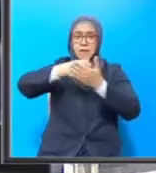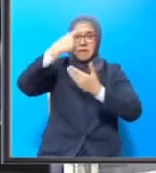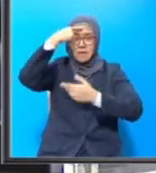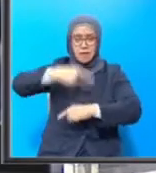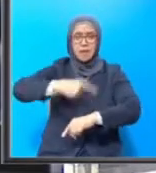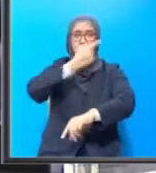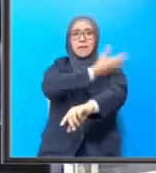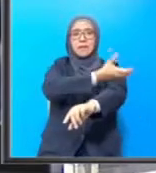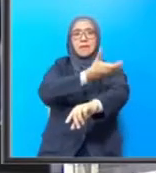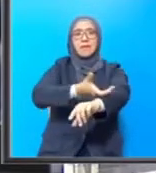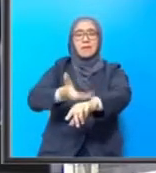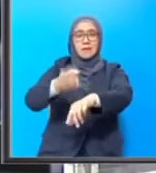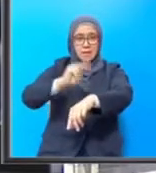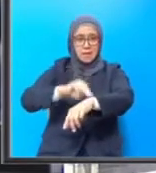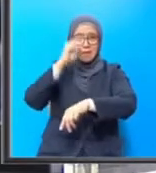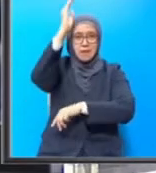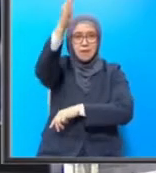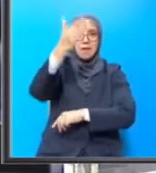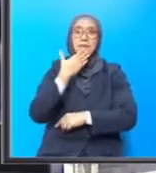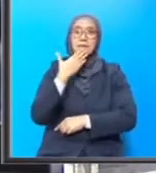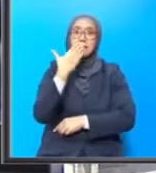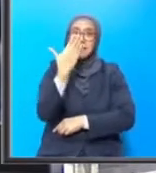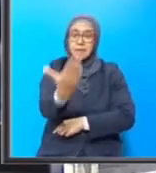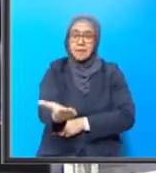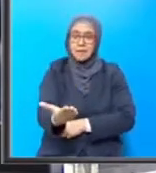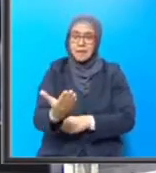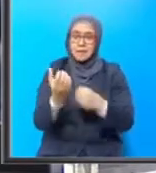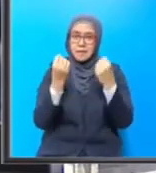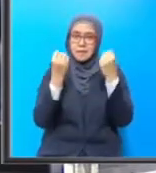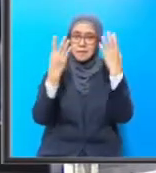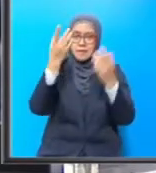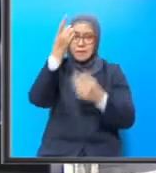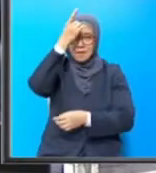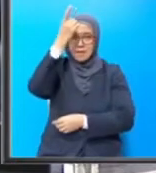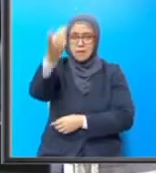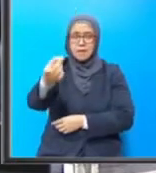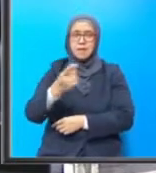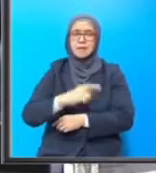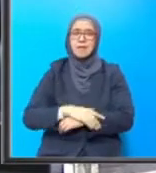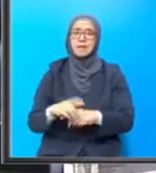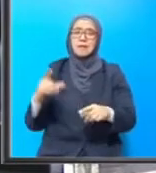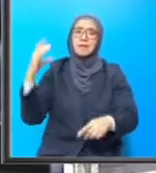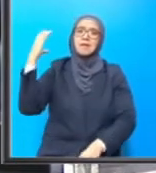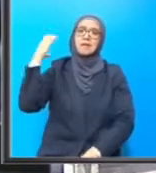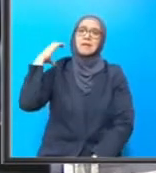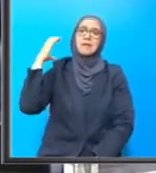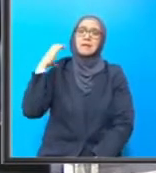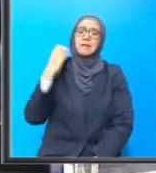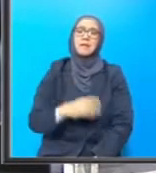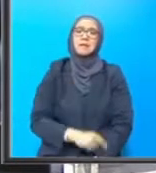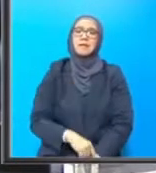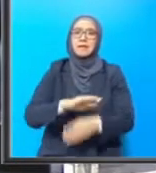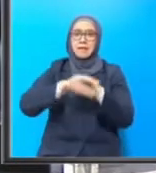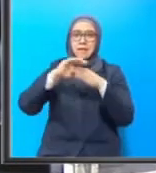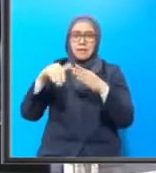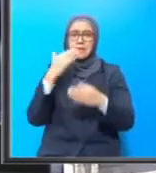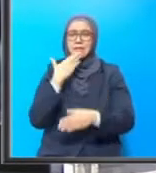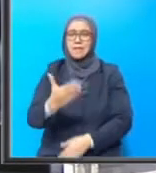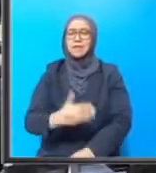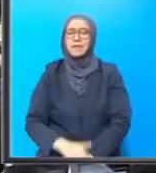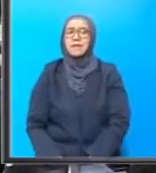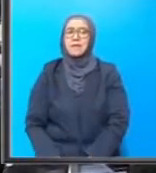hadapan Ati Makasih banyak kepada Datuk Sri pengurus i nah sekian terima kasih